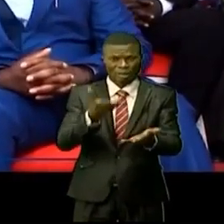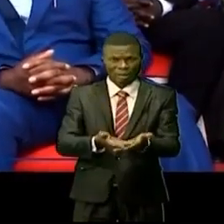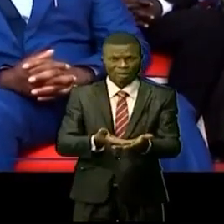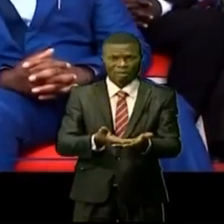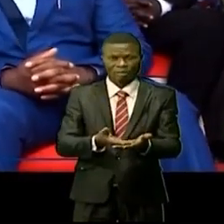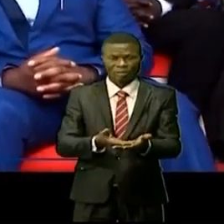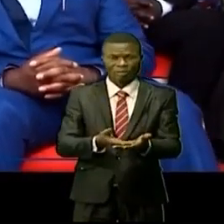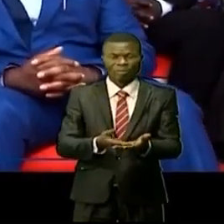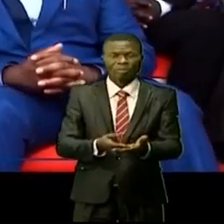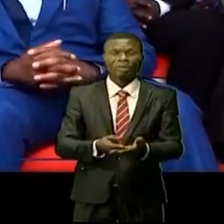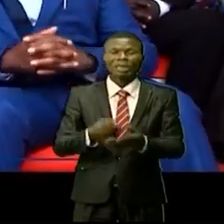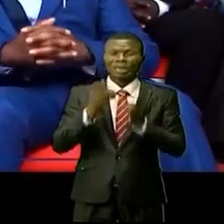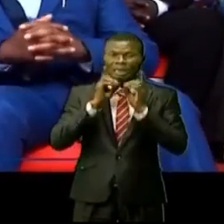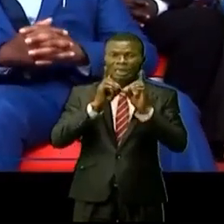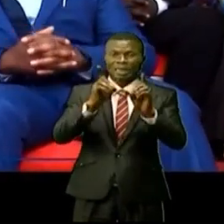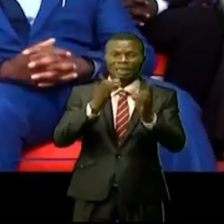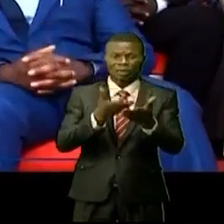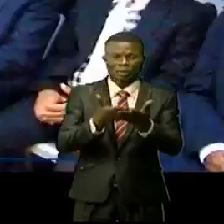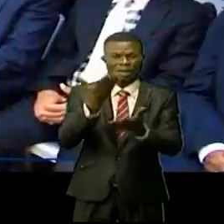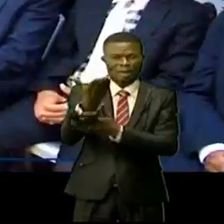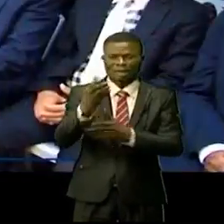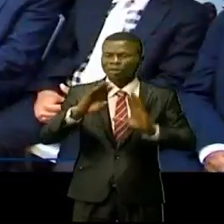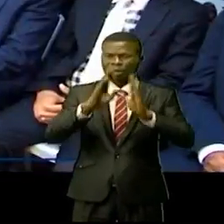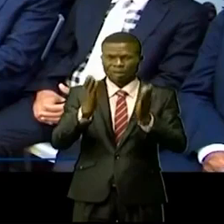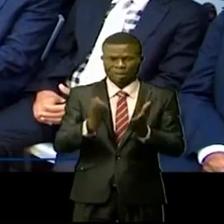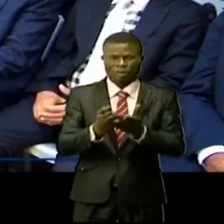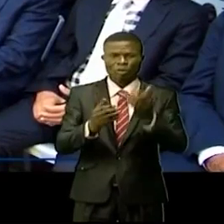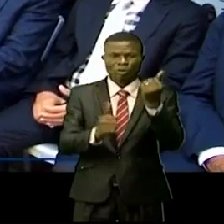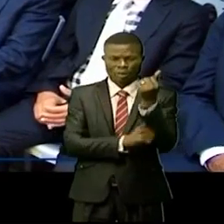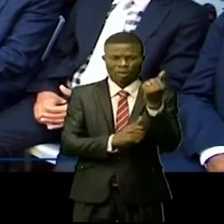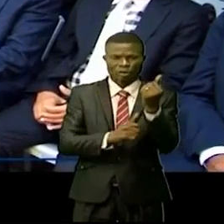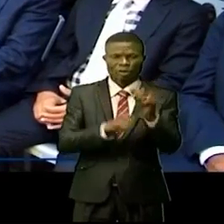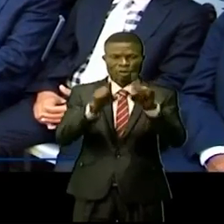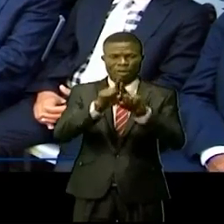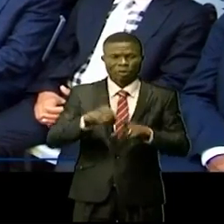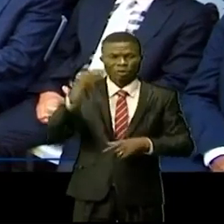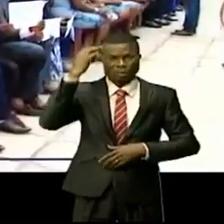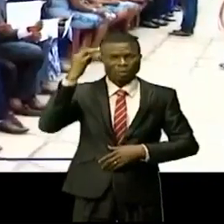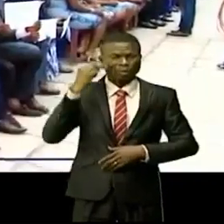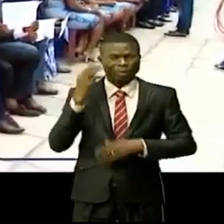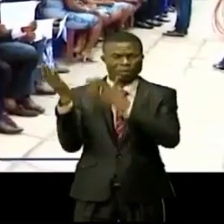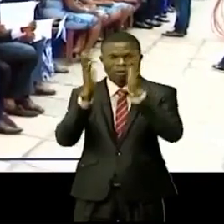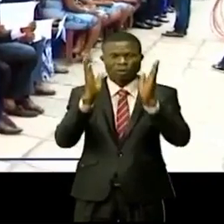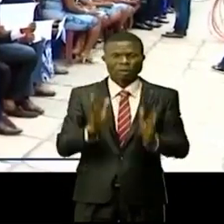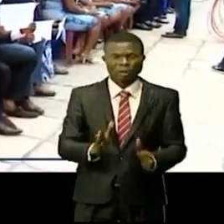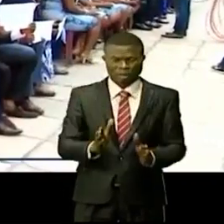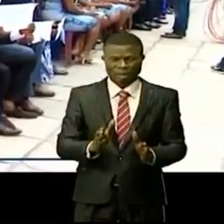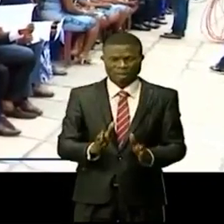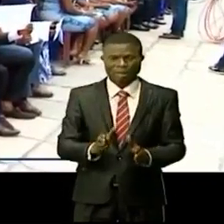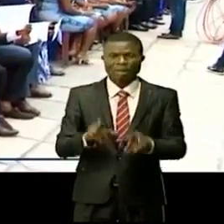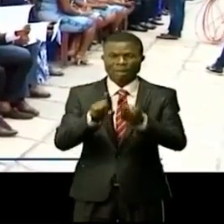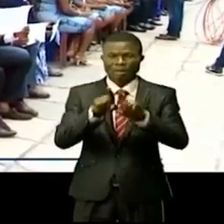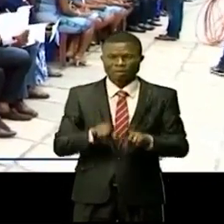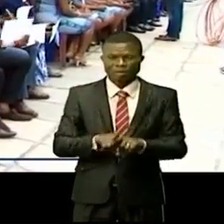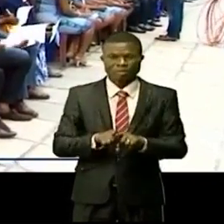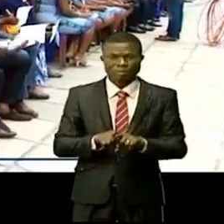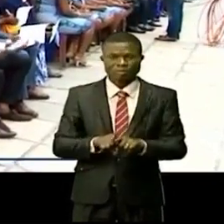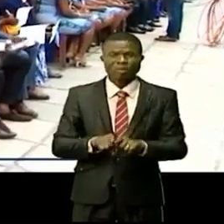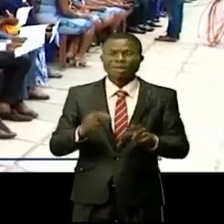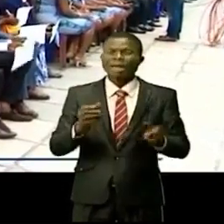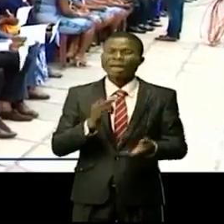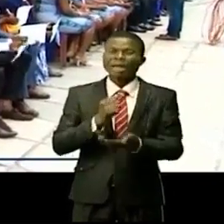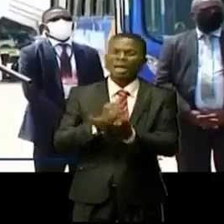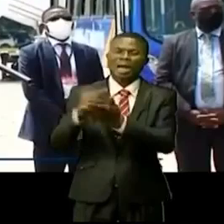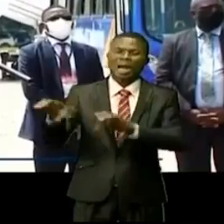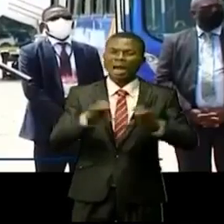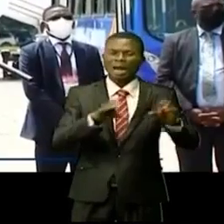concrètes. Et ce mot d'ordre nous interpelle en tant que ministre de votre gouvernement. Car l'action gouvernementale, l'action